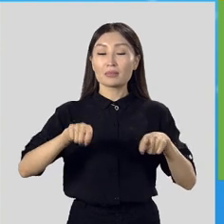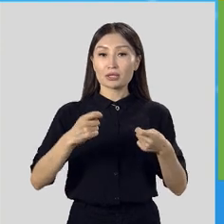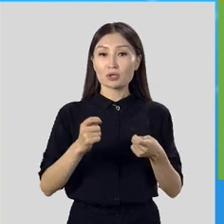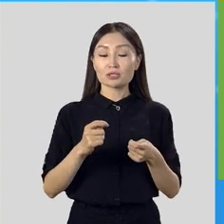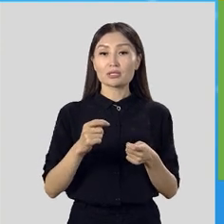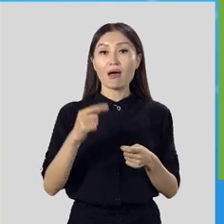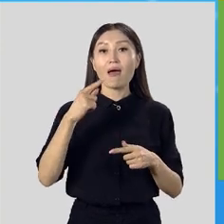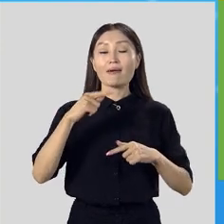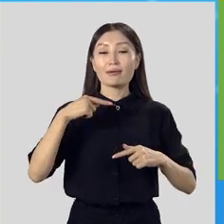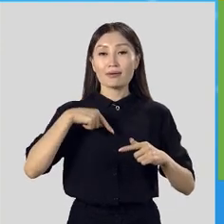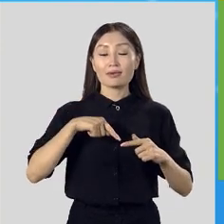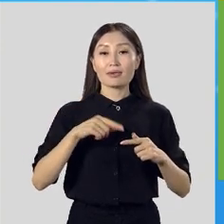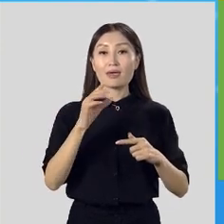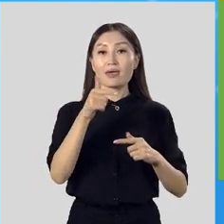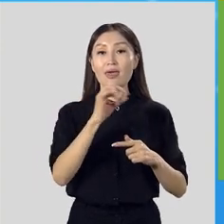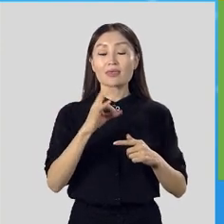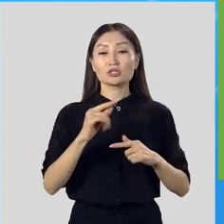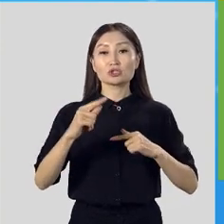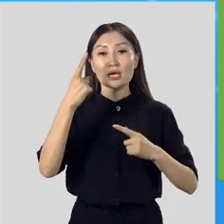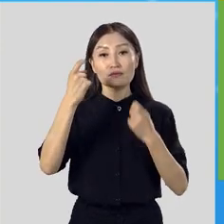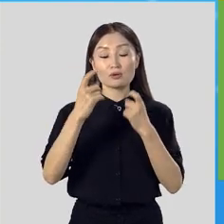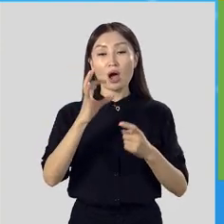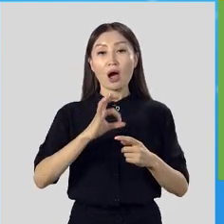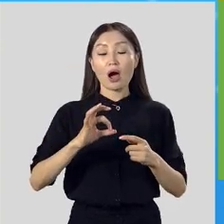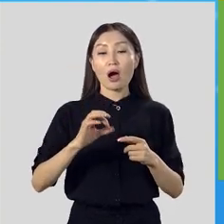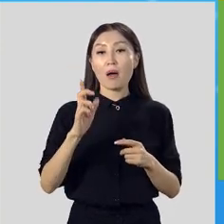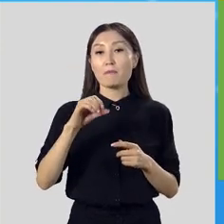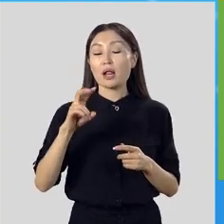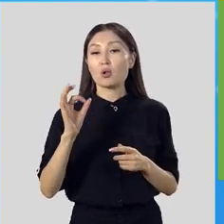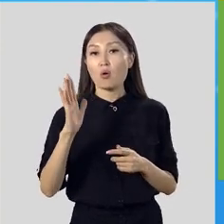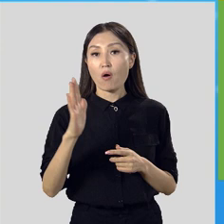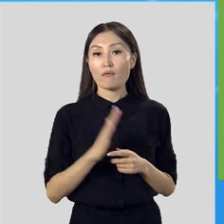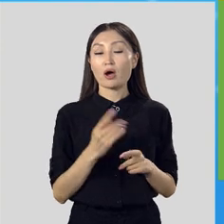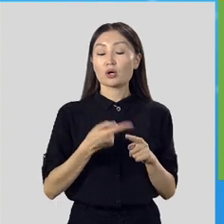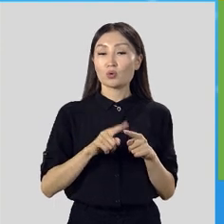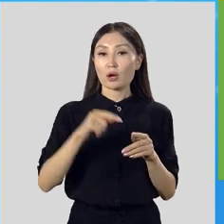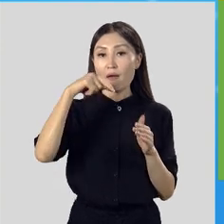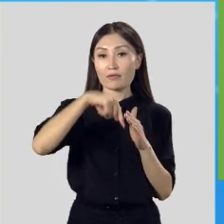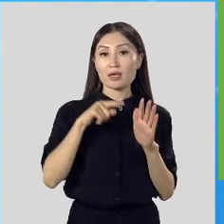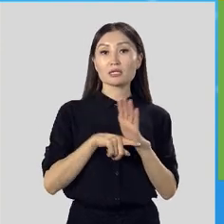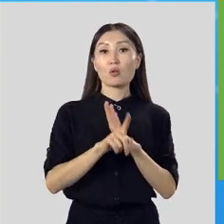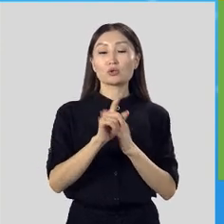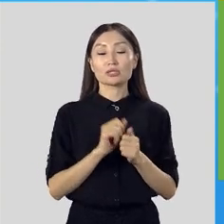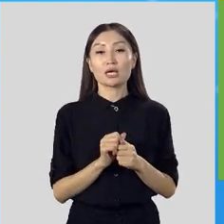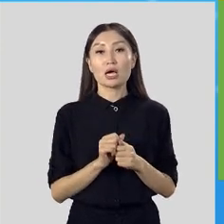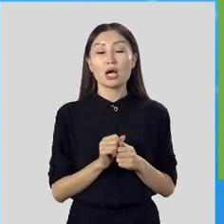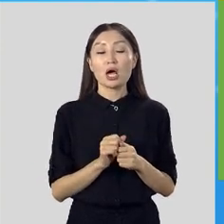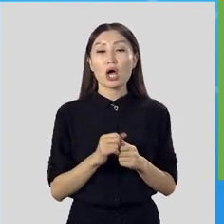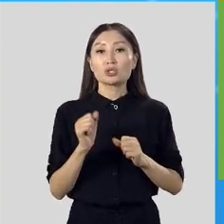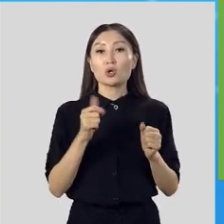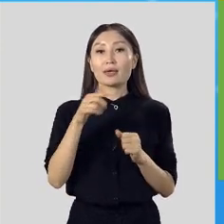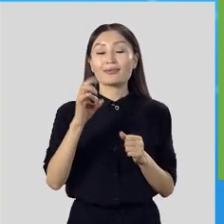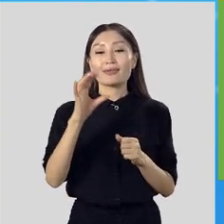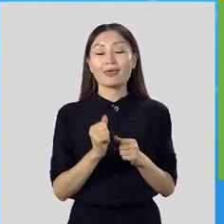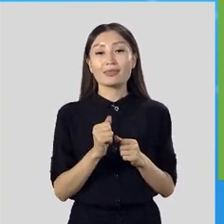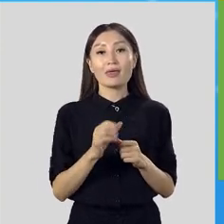передается генетическая информация о структуре белков, которая в ней заложена. Стойкость гена